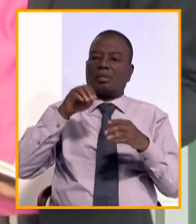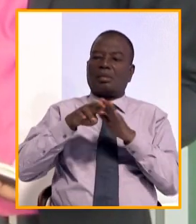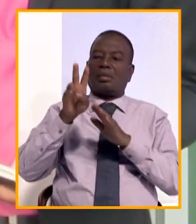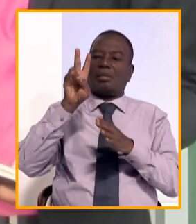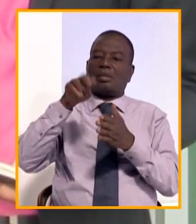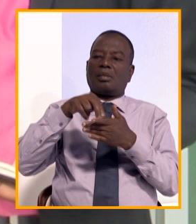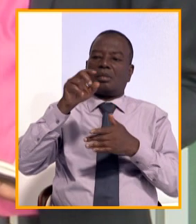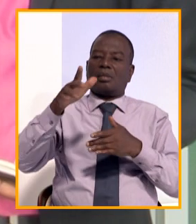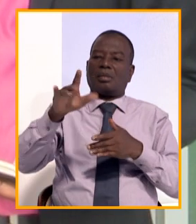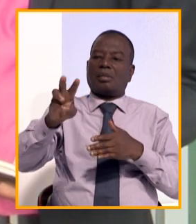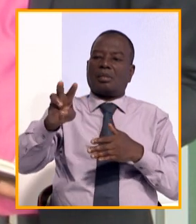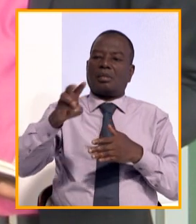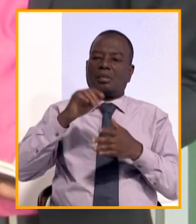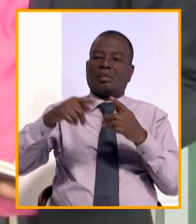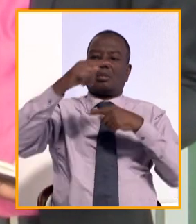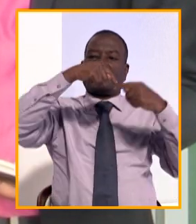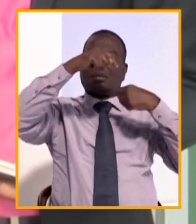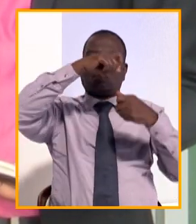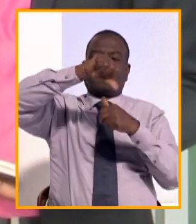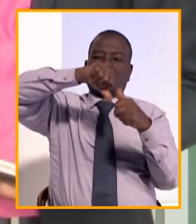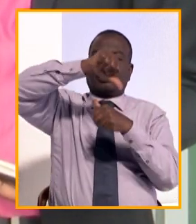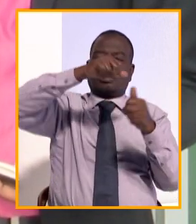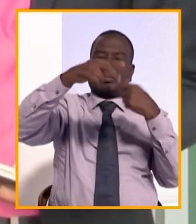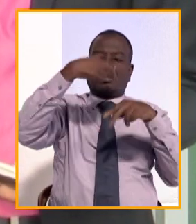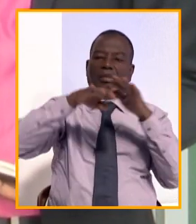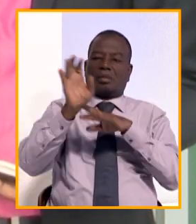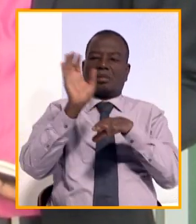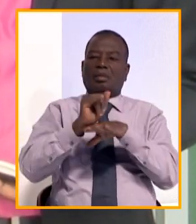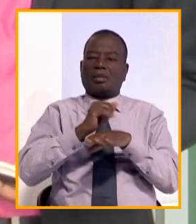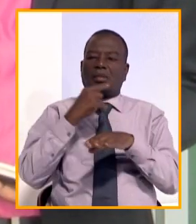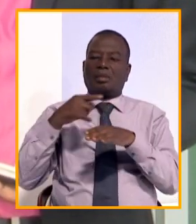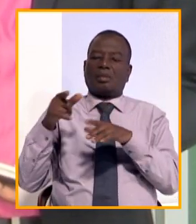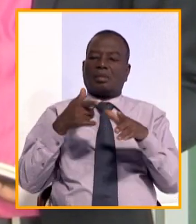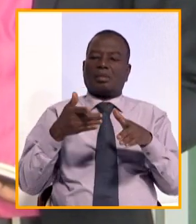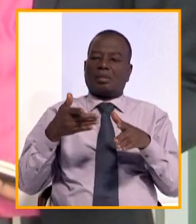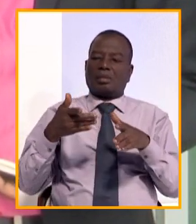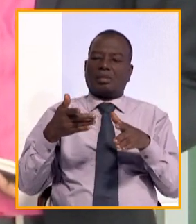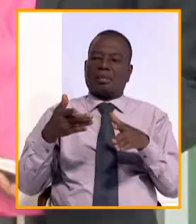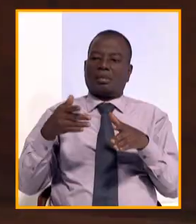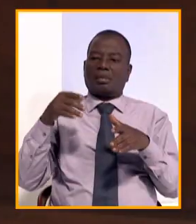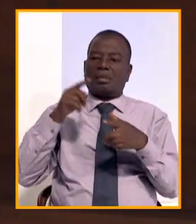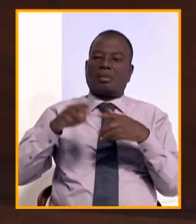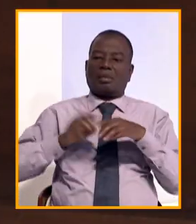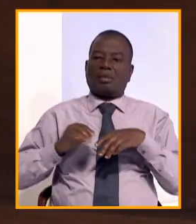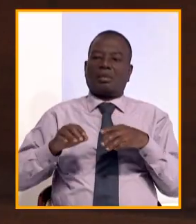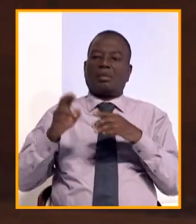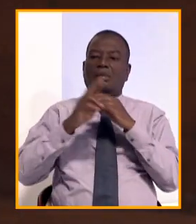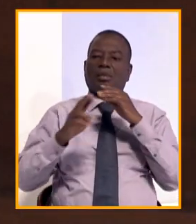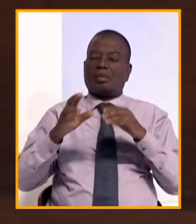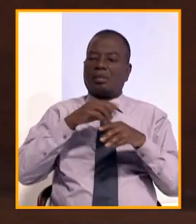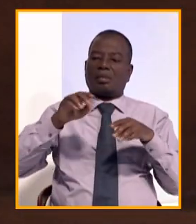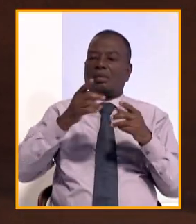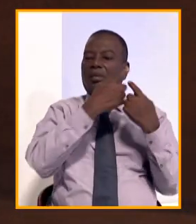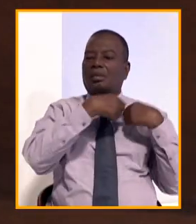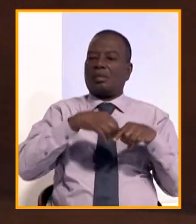c'était au tour du président Erdogan de venir en Côte d'Ivoire. Cela a marqué une nouvelle ère dans notre relation. Alors depuis